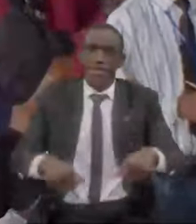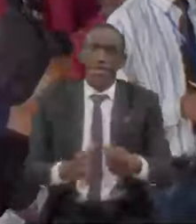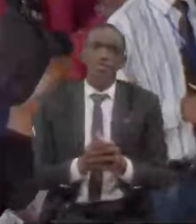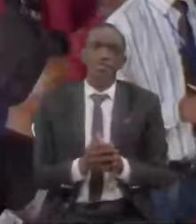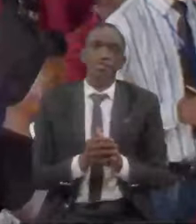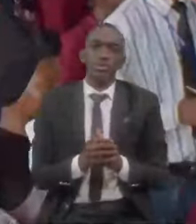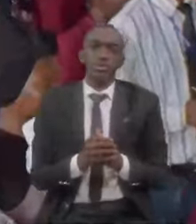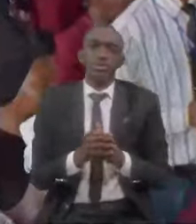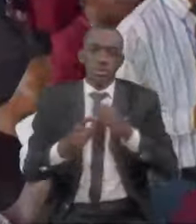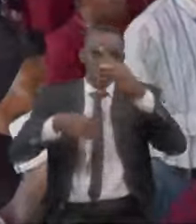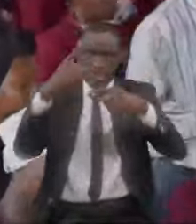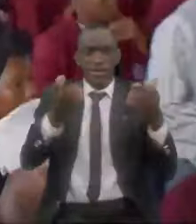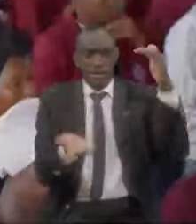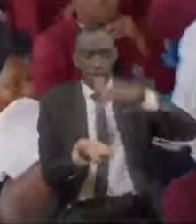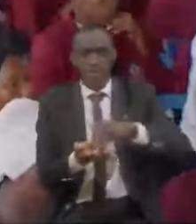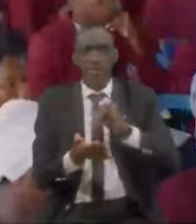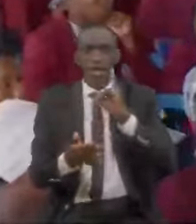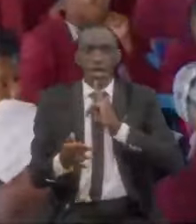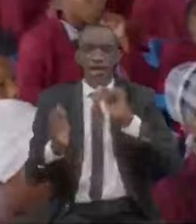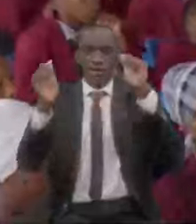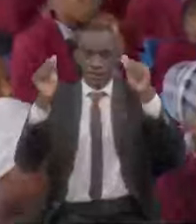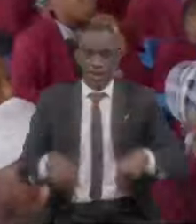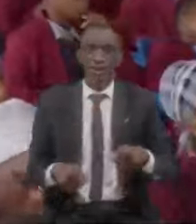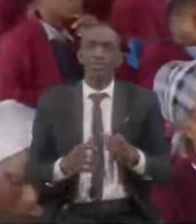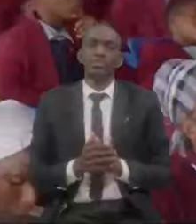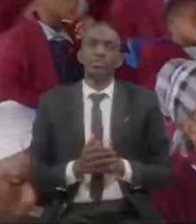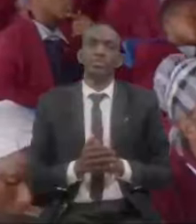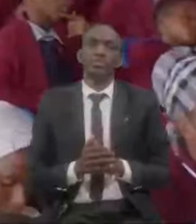Dis-le encore à haute voix, je peux.